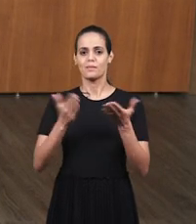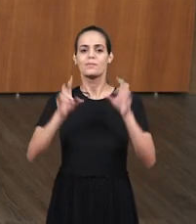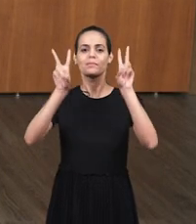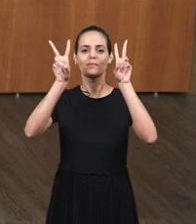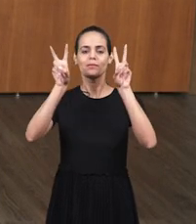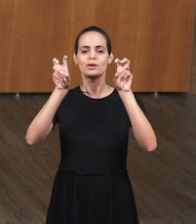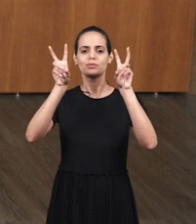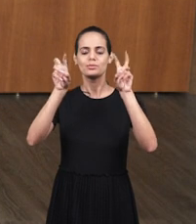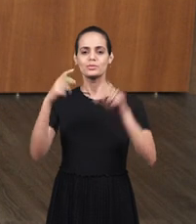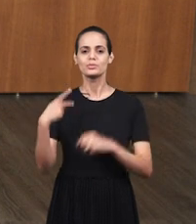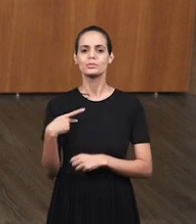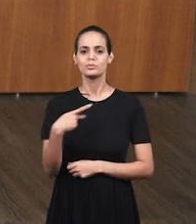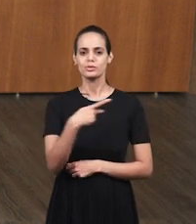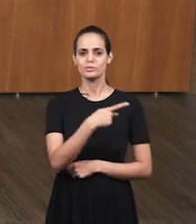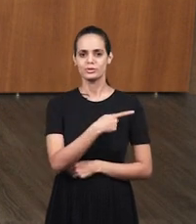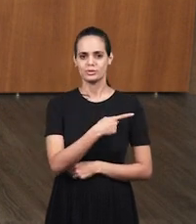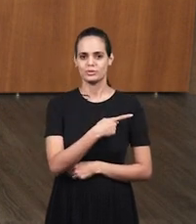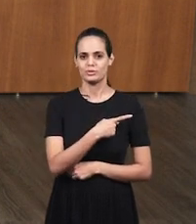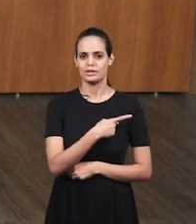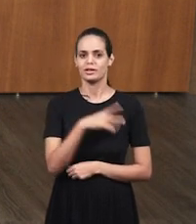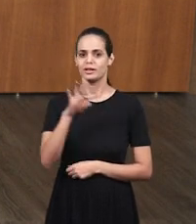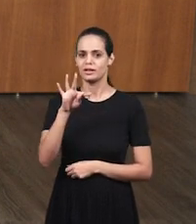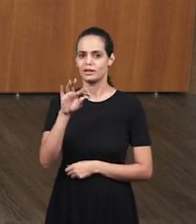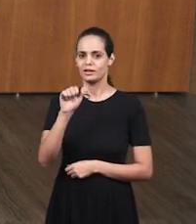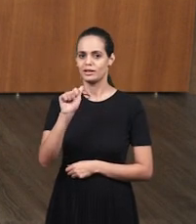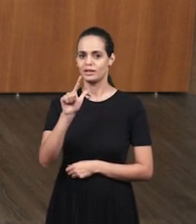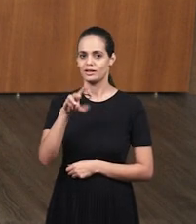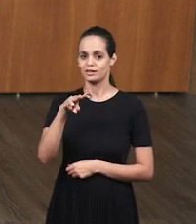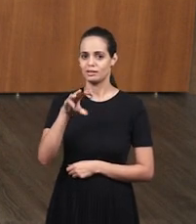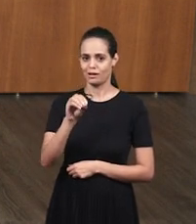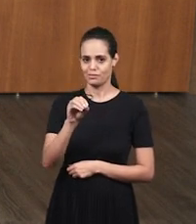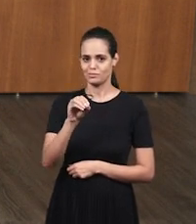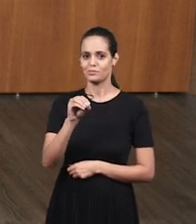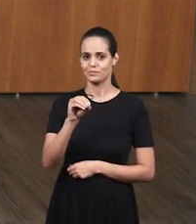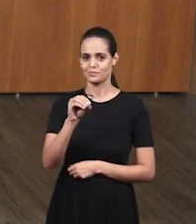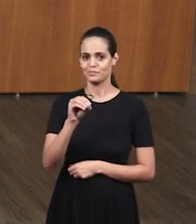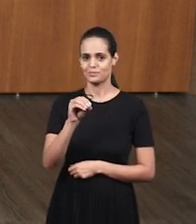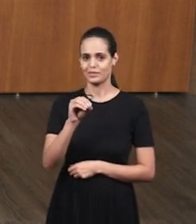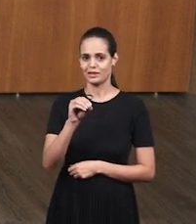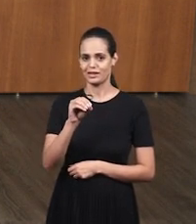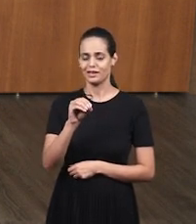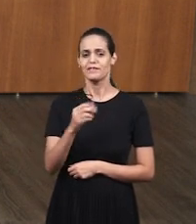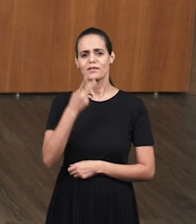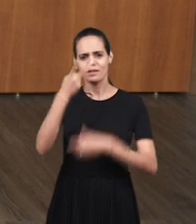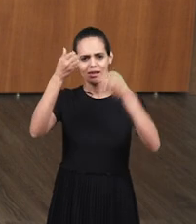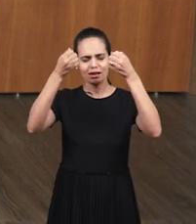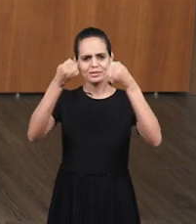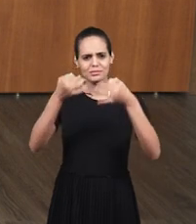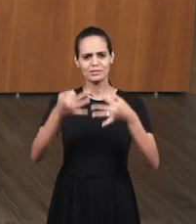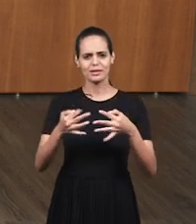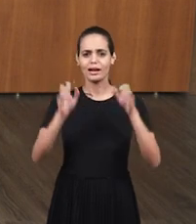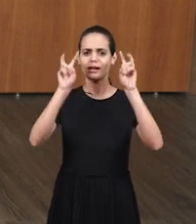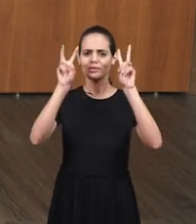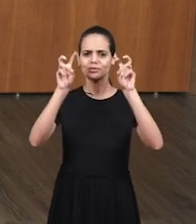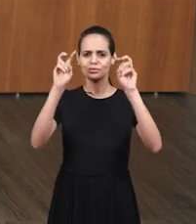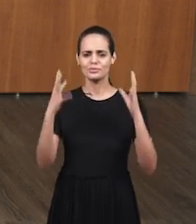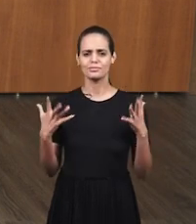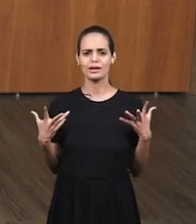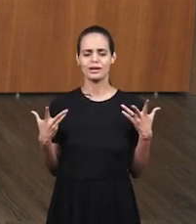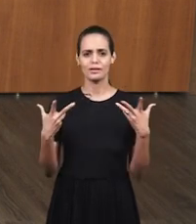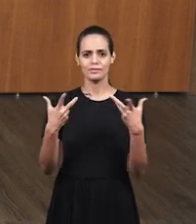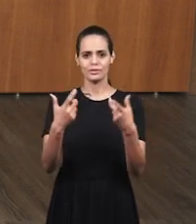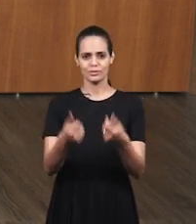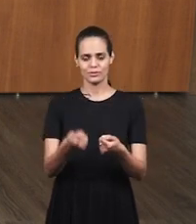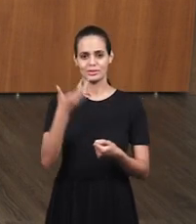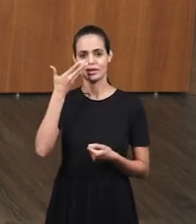тема, которая будет дана учительнице Андрей Талмой. И она